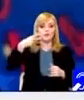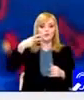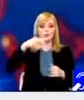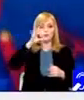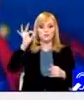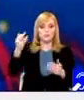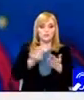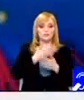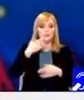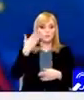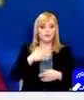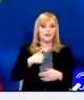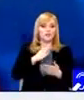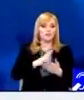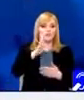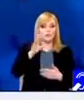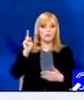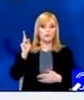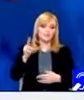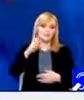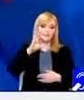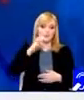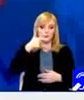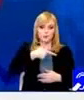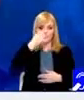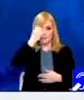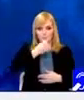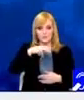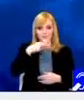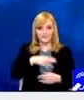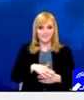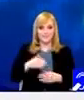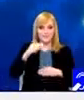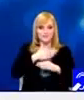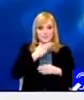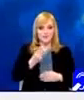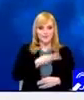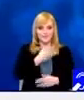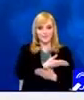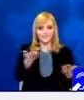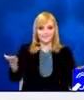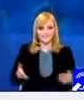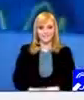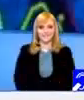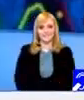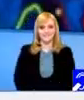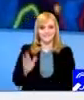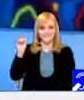știrile de la București. Eu sunt Victoria Colesnic și vă mulțumesc pentru atenție. O seară cât mai frumoasă vă doresc. La revedere!